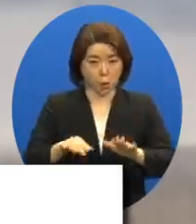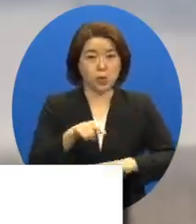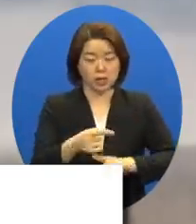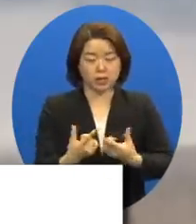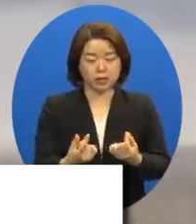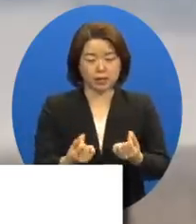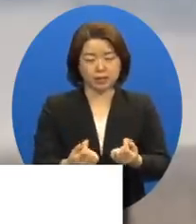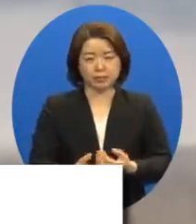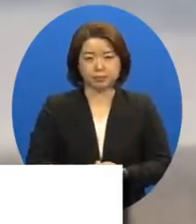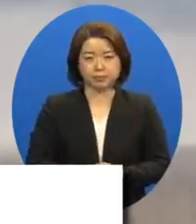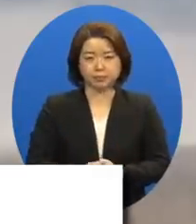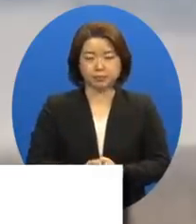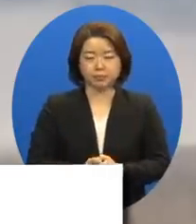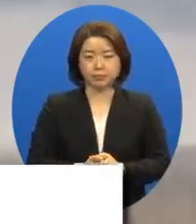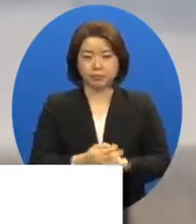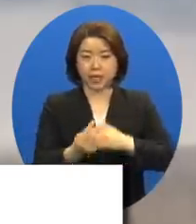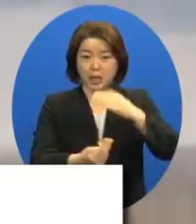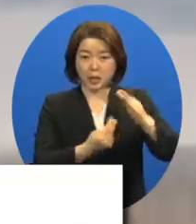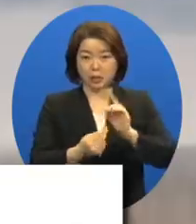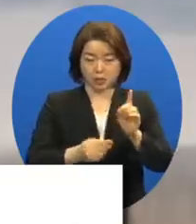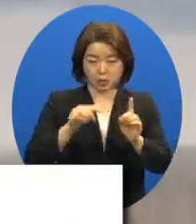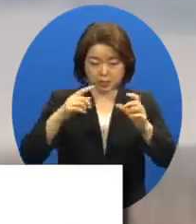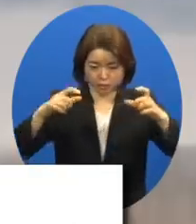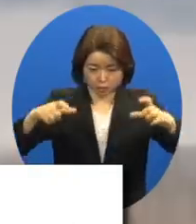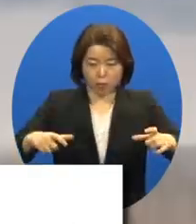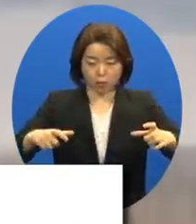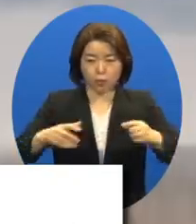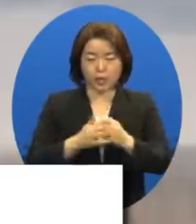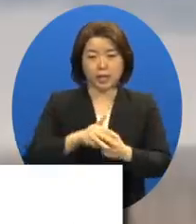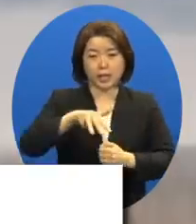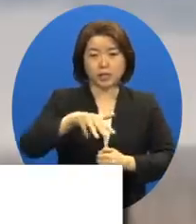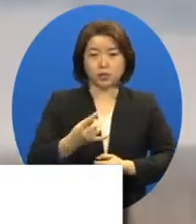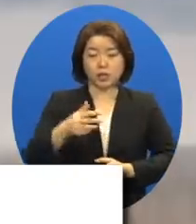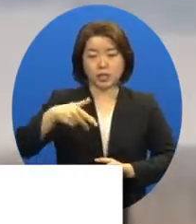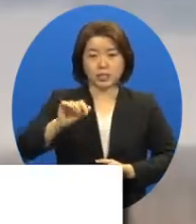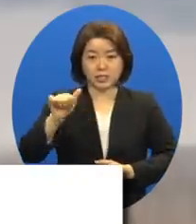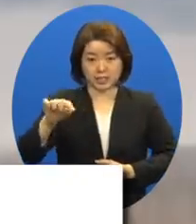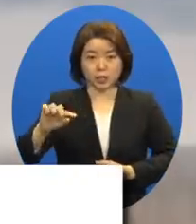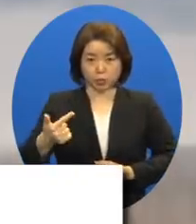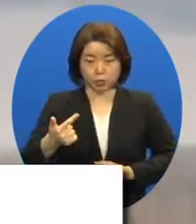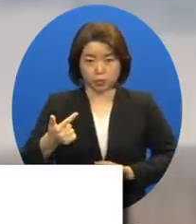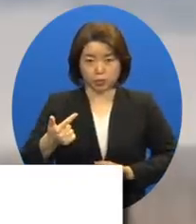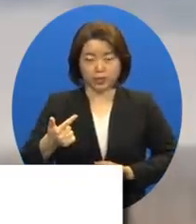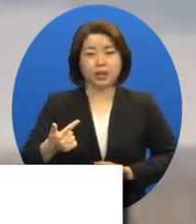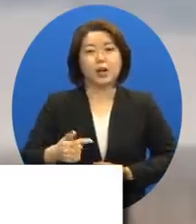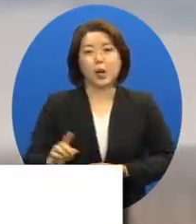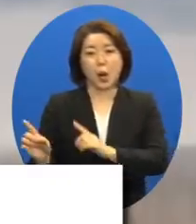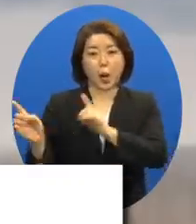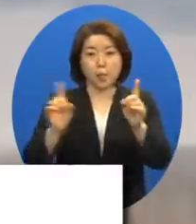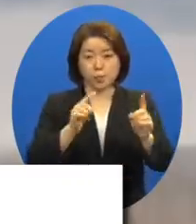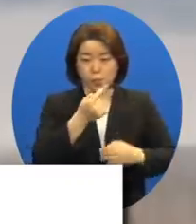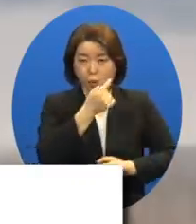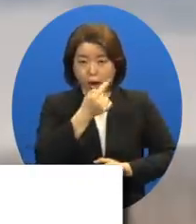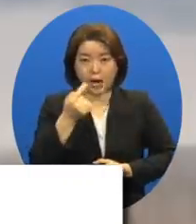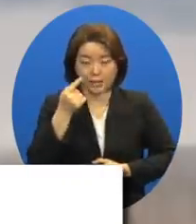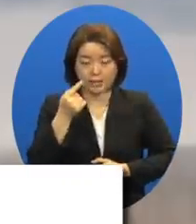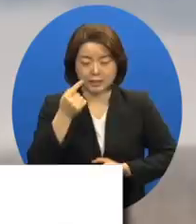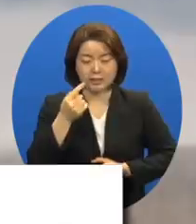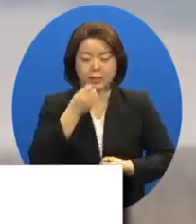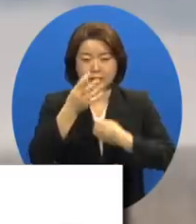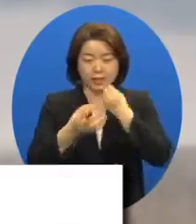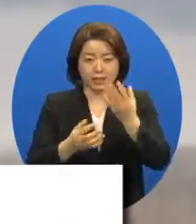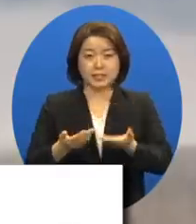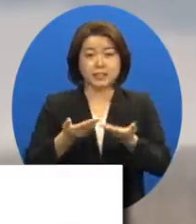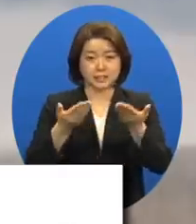싶습니다 요새 빌 교구의 최지우 온 성도 여러분에게 부활의 간 승을